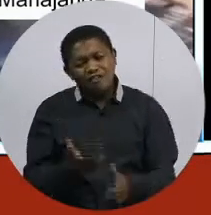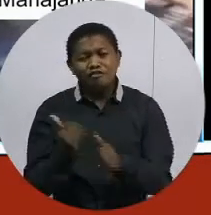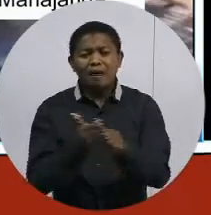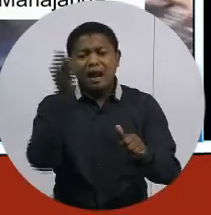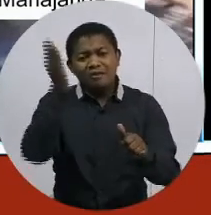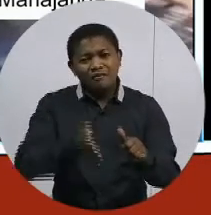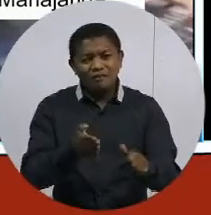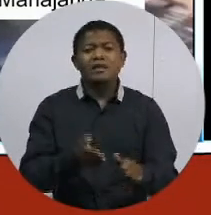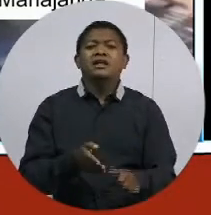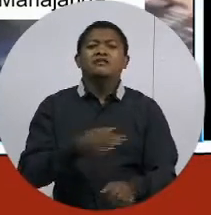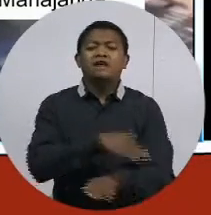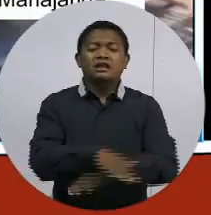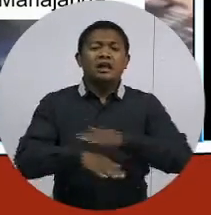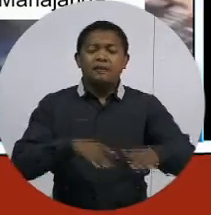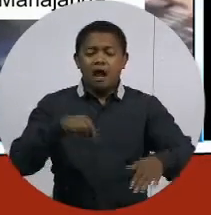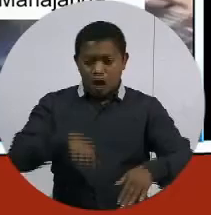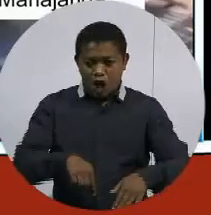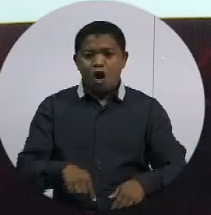amin'ny faritra Boeny.